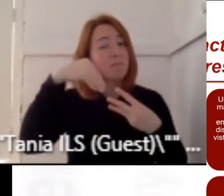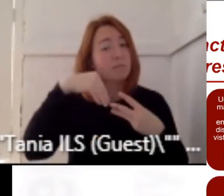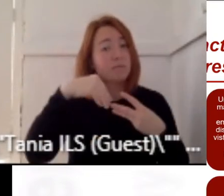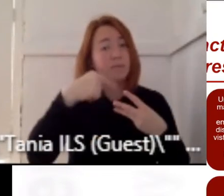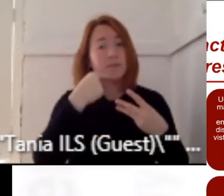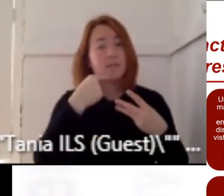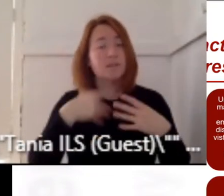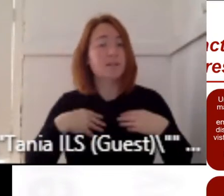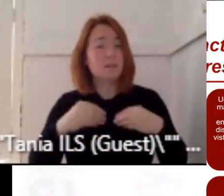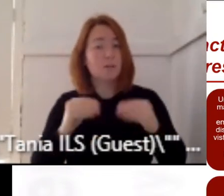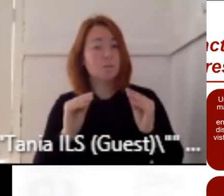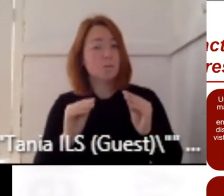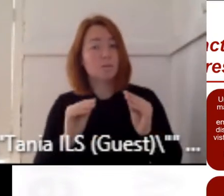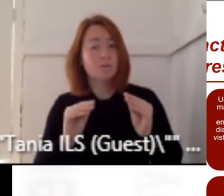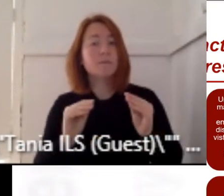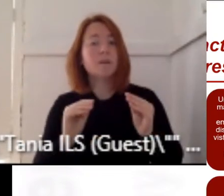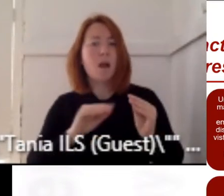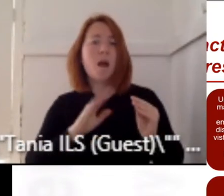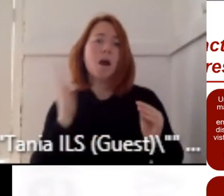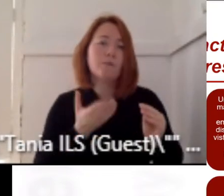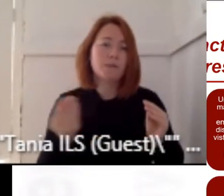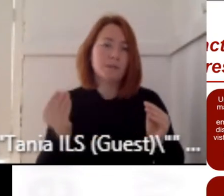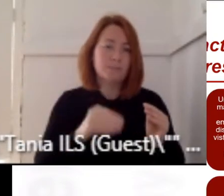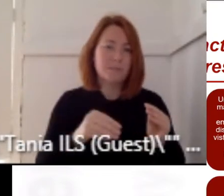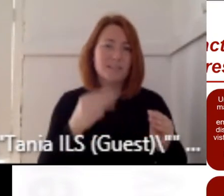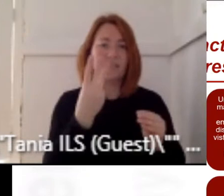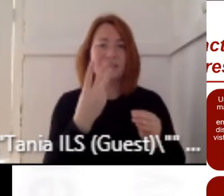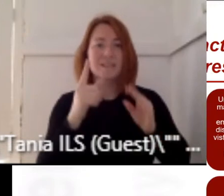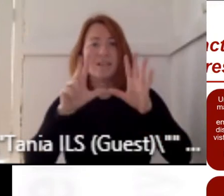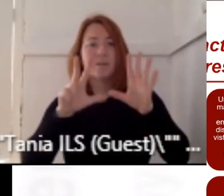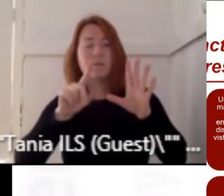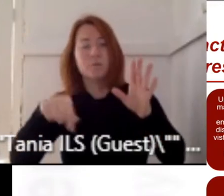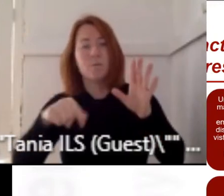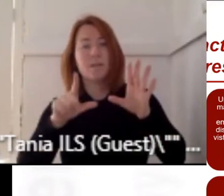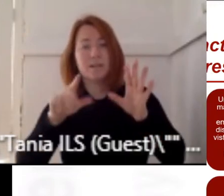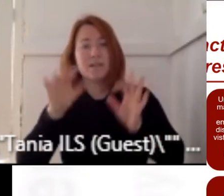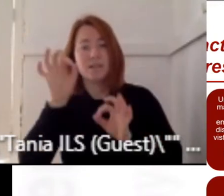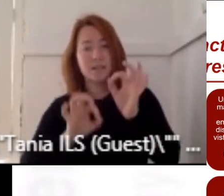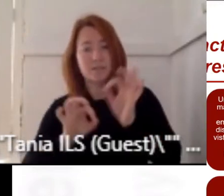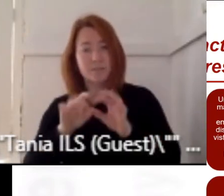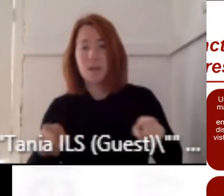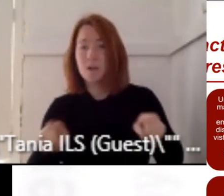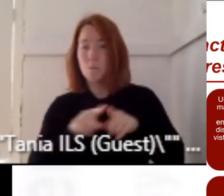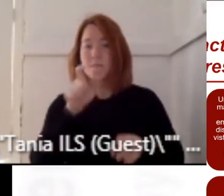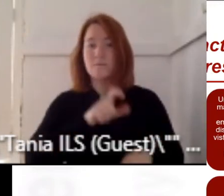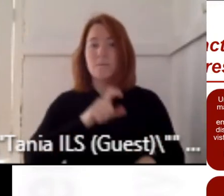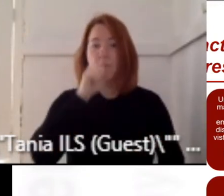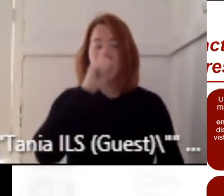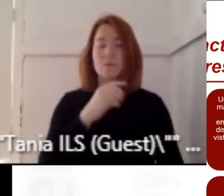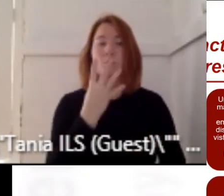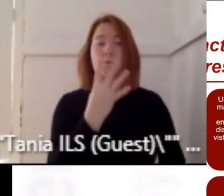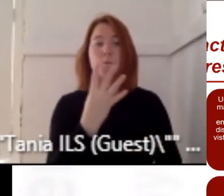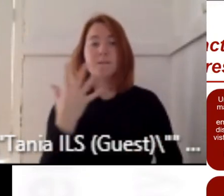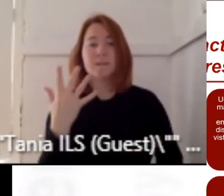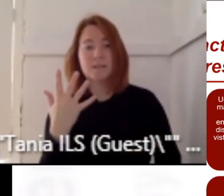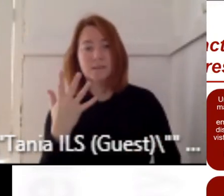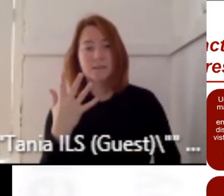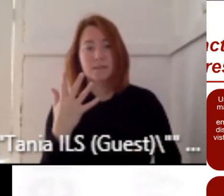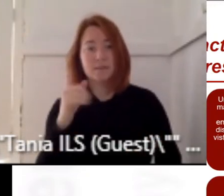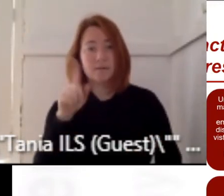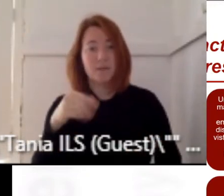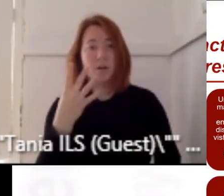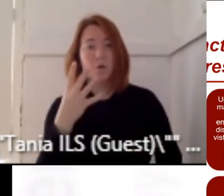salut s'ha vist afectada en major mesura, en un 38,7%, igual que els majors de 45, en un 40%, i també les persones